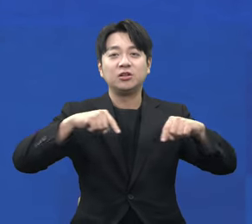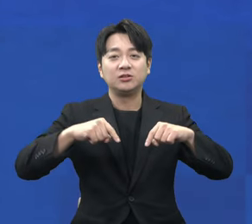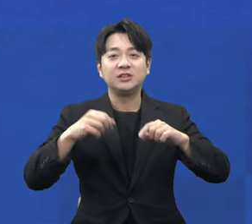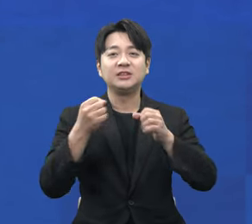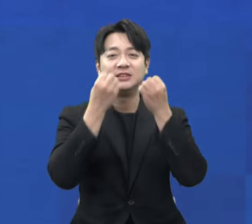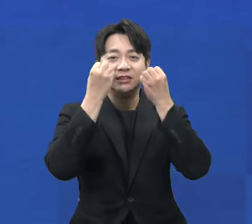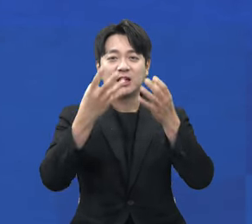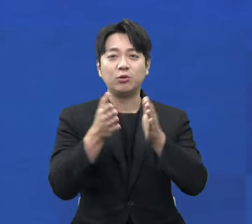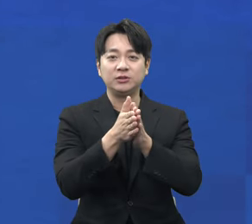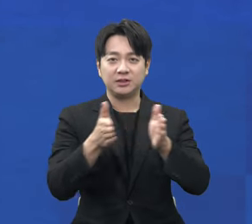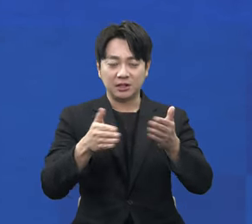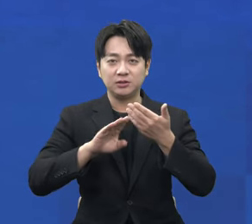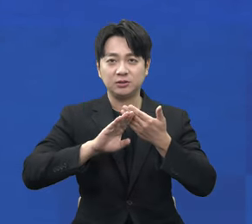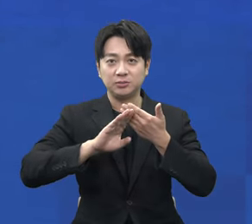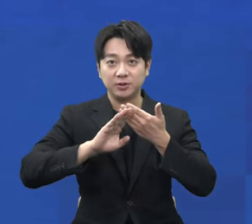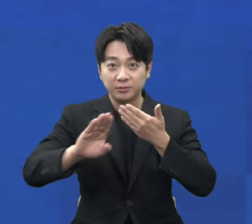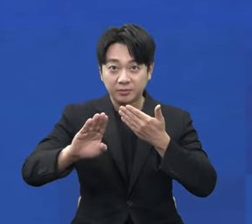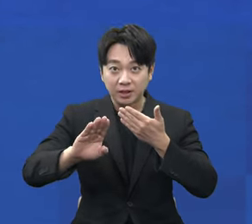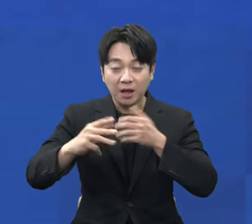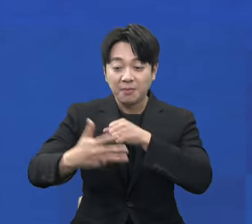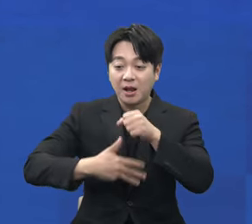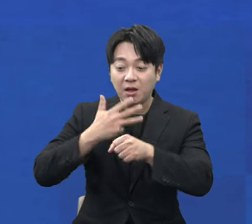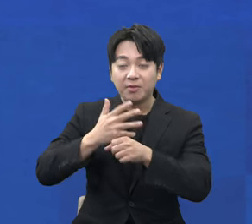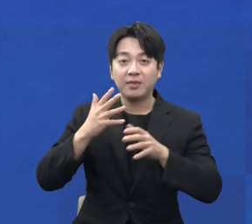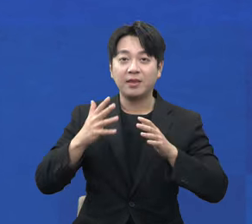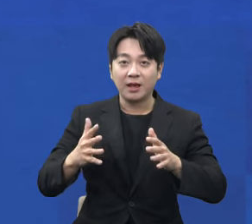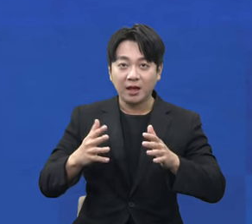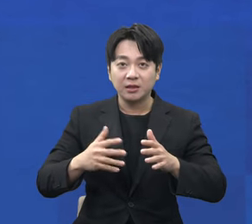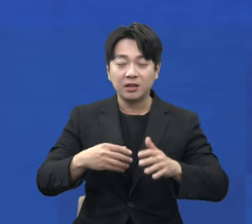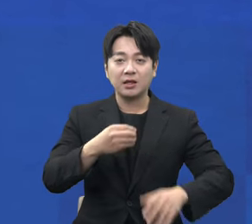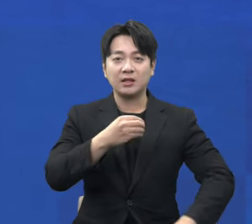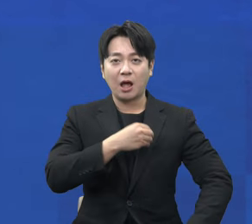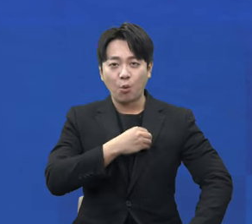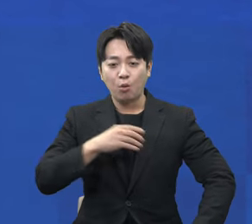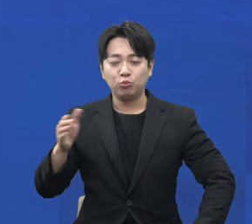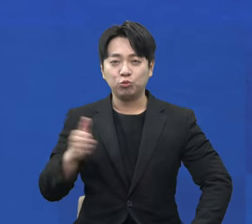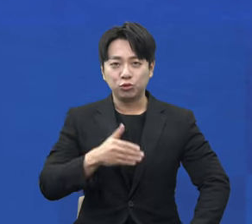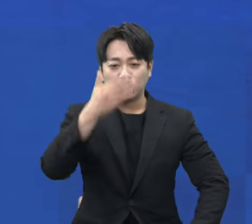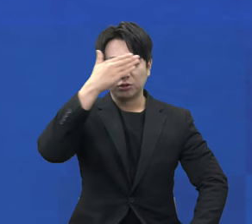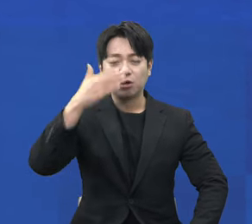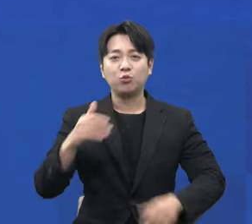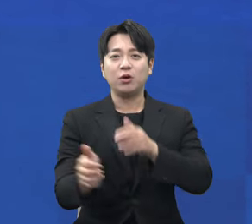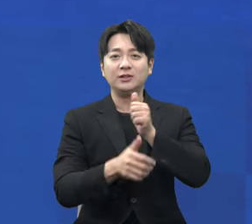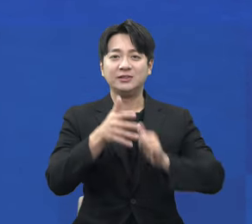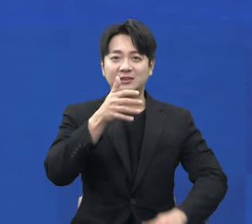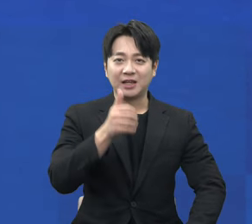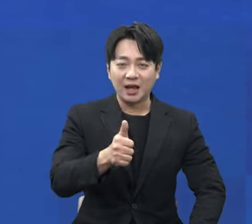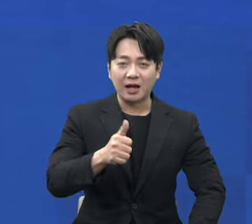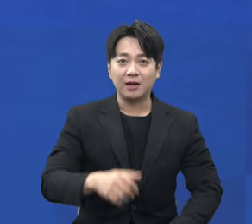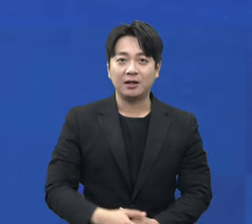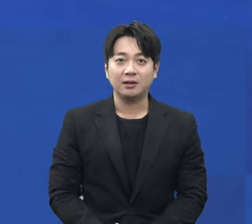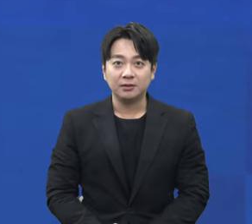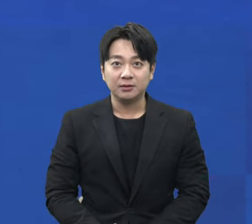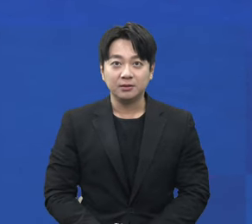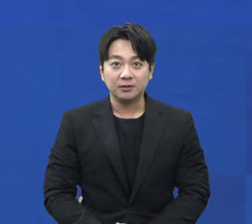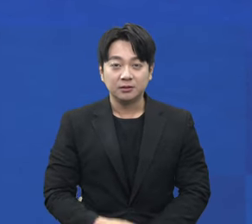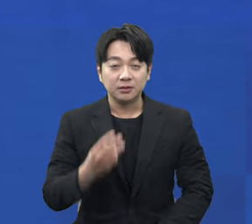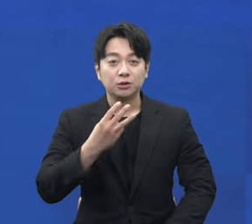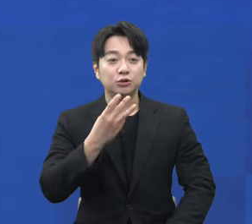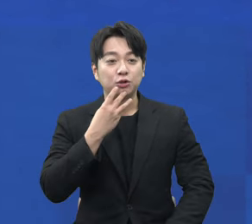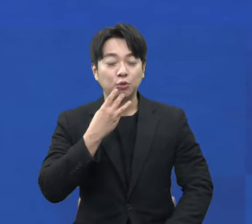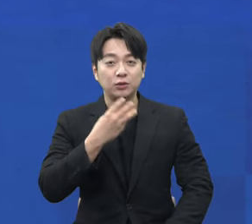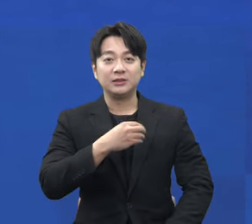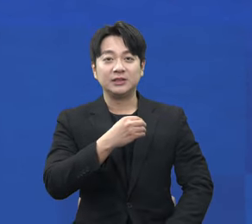동작을 지역위원회에서 8년 동안 평당원, 지역청년위원장, 동작구의원, 서울시당 청년위원장을